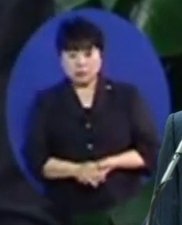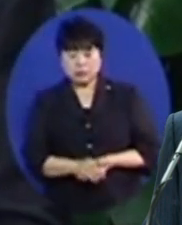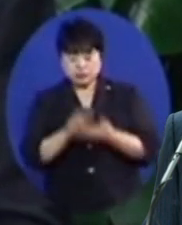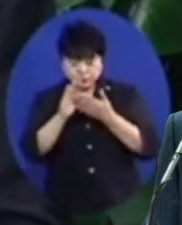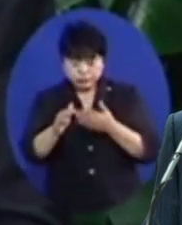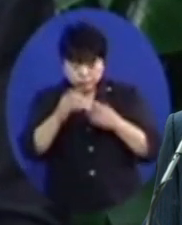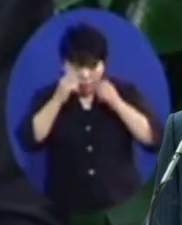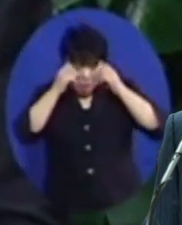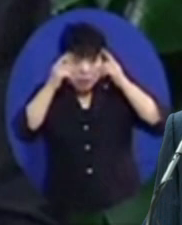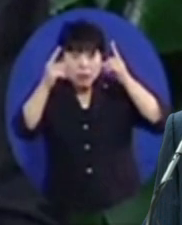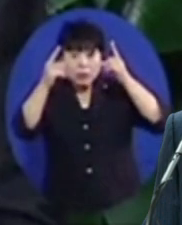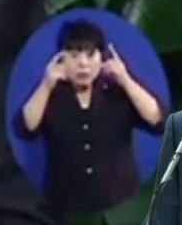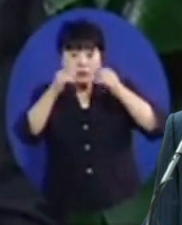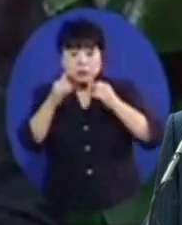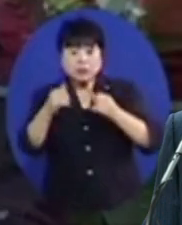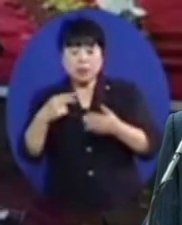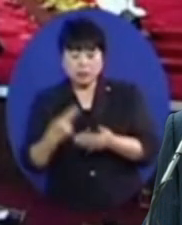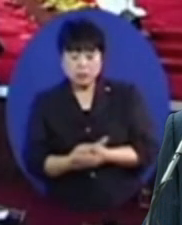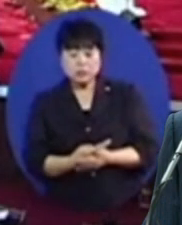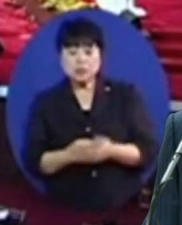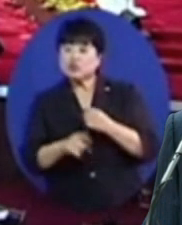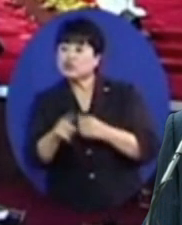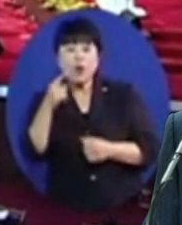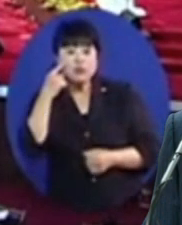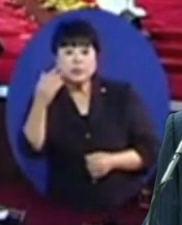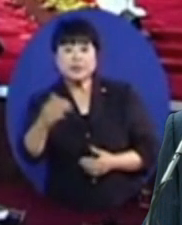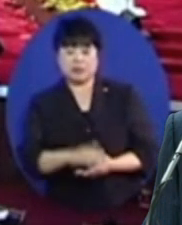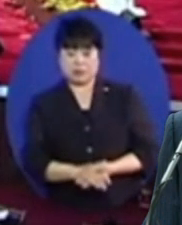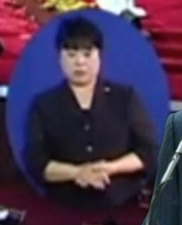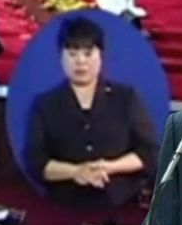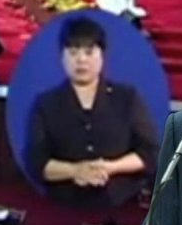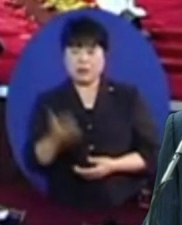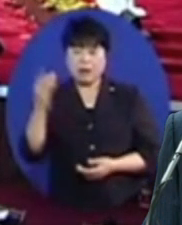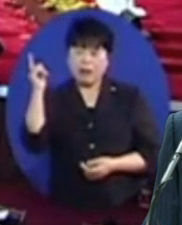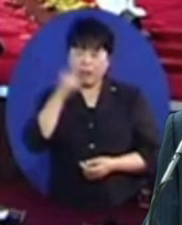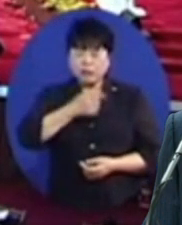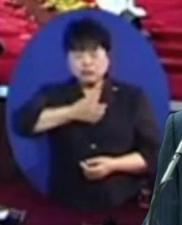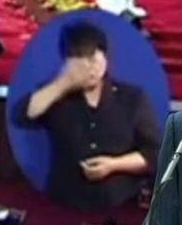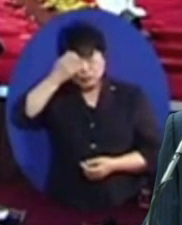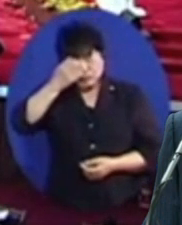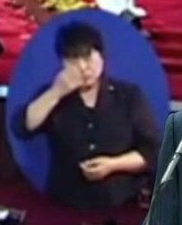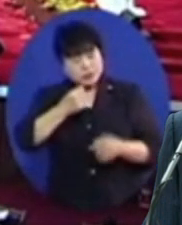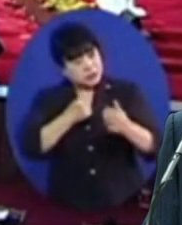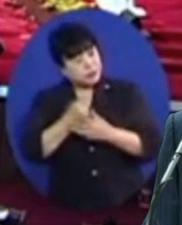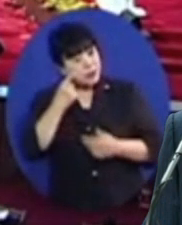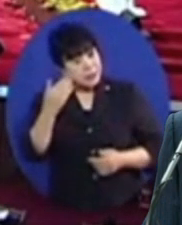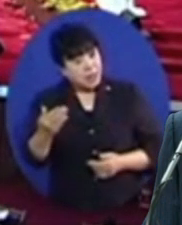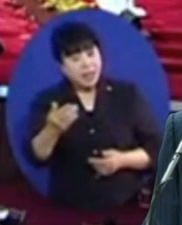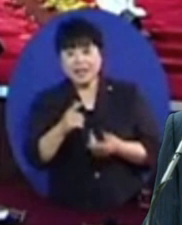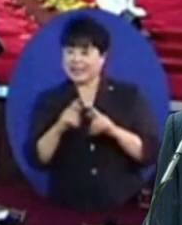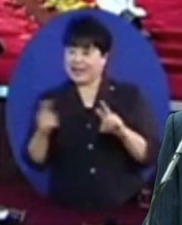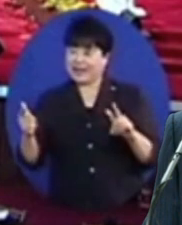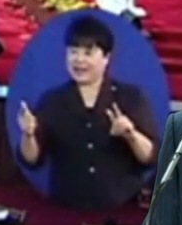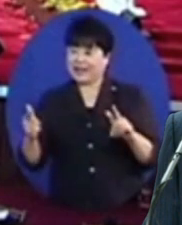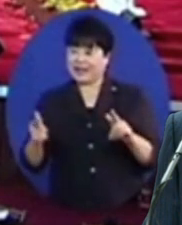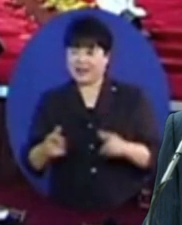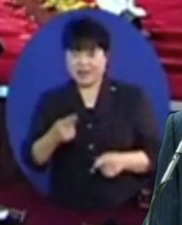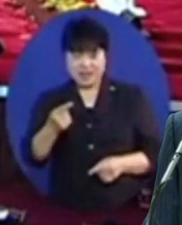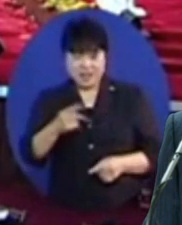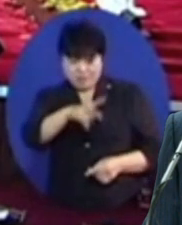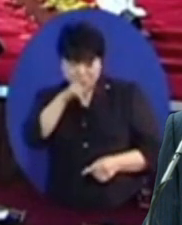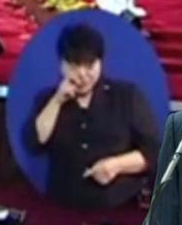한참 후에 깨어나서 사람들이 쓰러진 이유를 물었습니다. 과거의 악몽이 되살아나서 그랬습니까? 아닙니다. 그러면 증오심